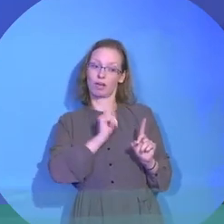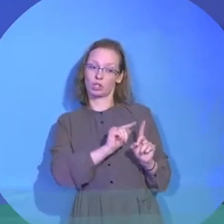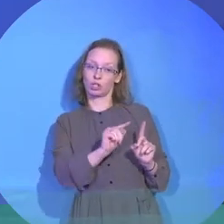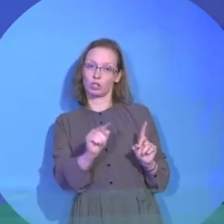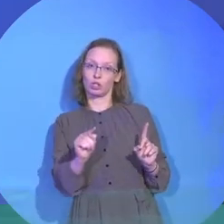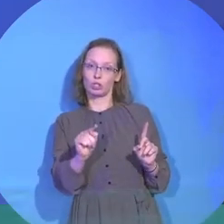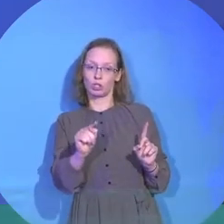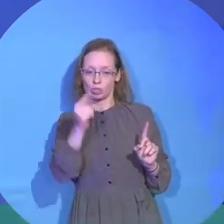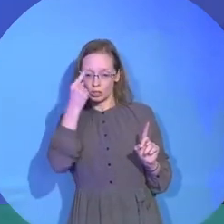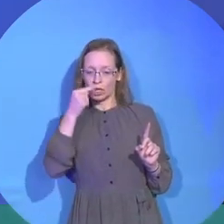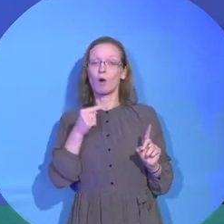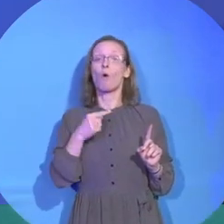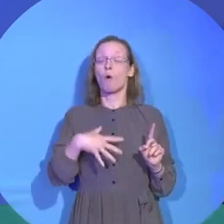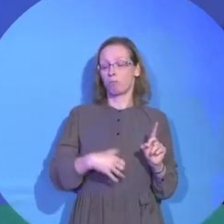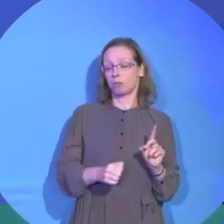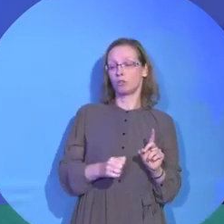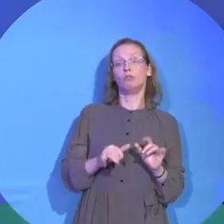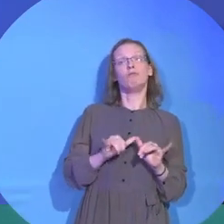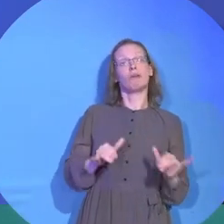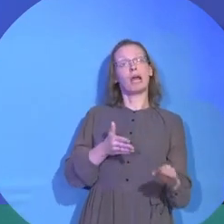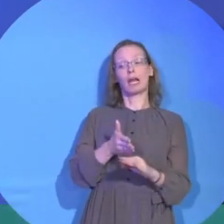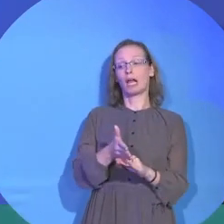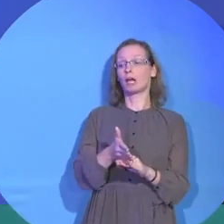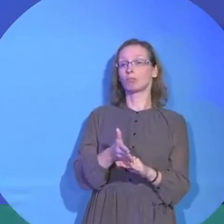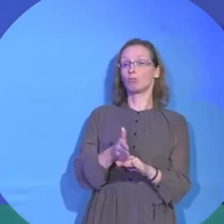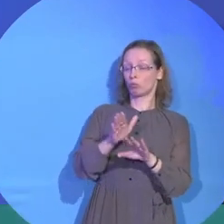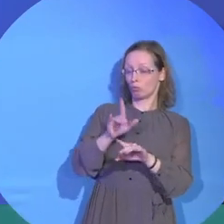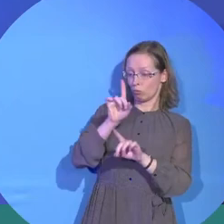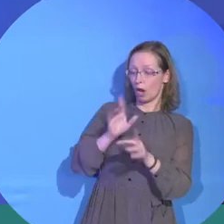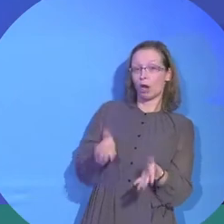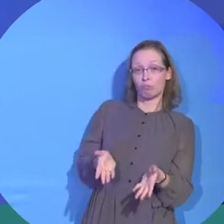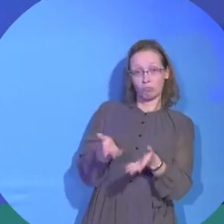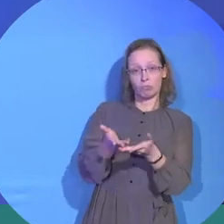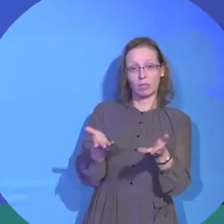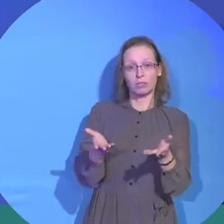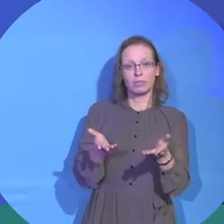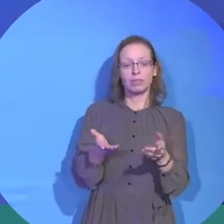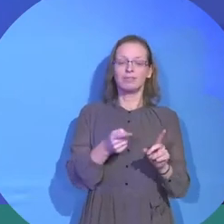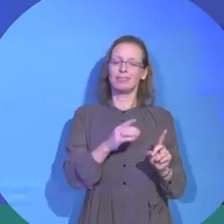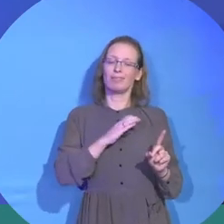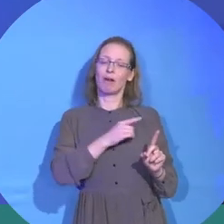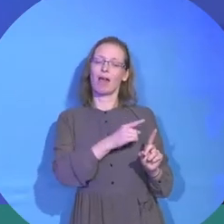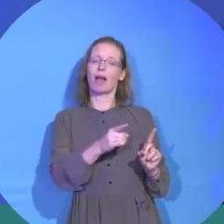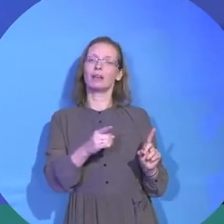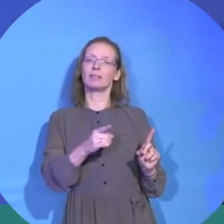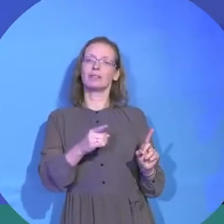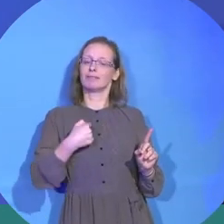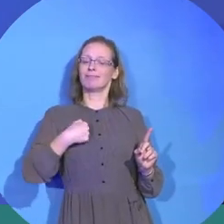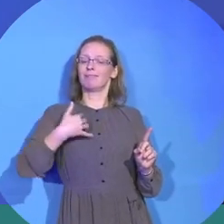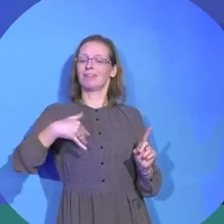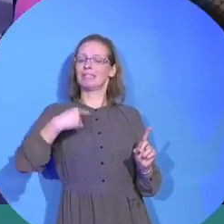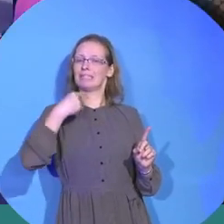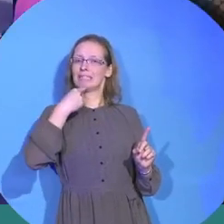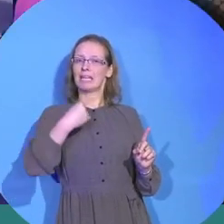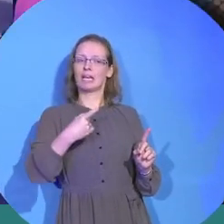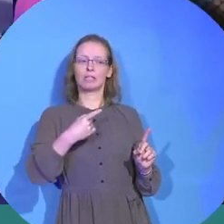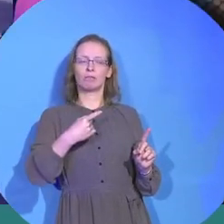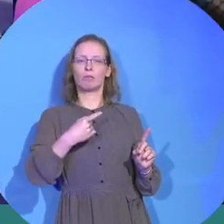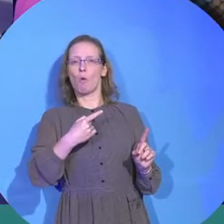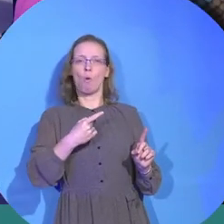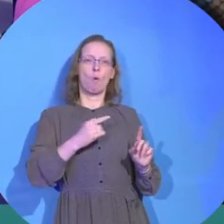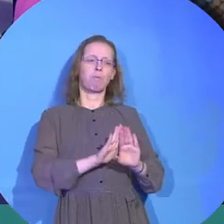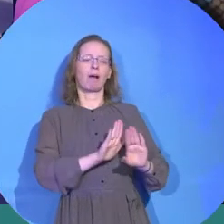vrij recht is, waar rustig over gedacht kan worden, niet wegzetten als dat ze hier ook niet bij betrokken